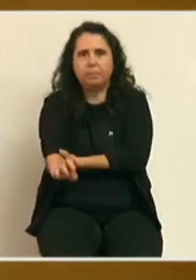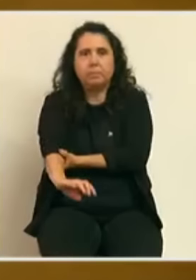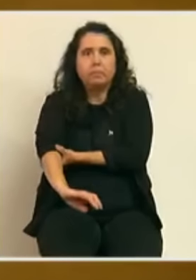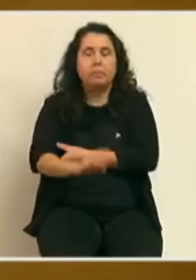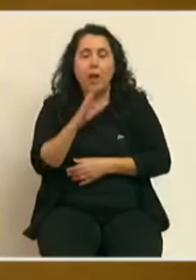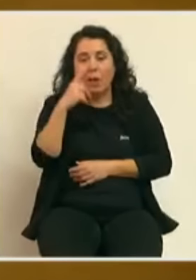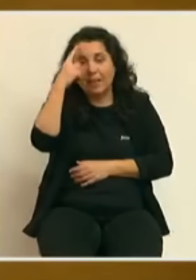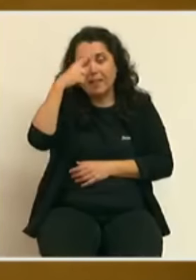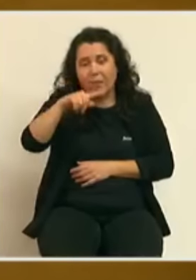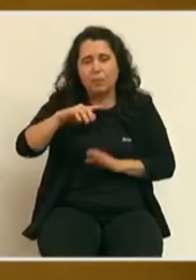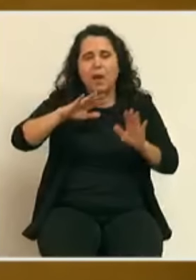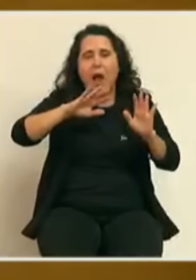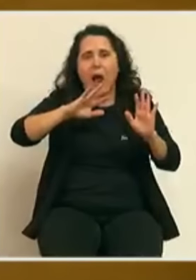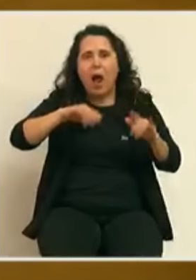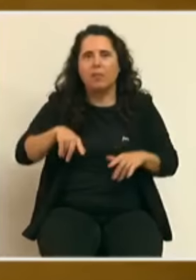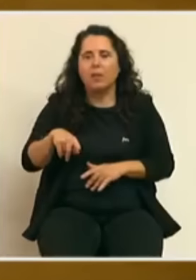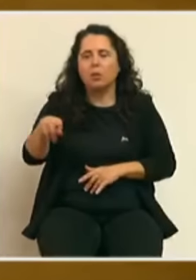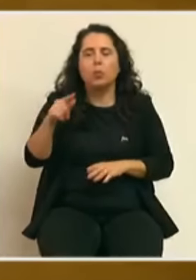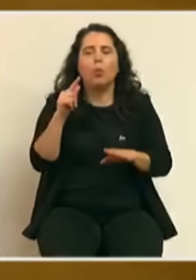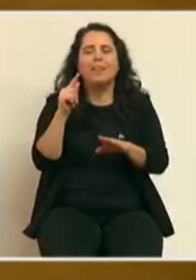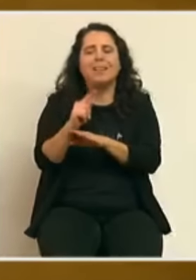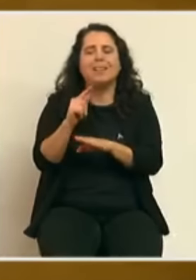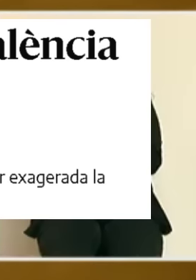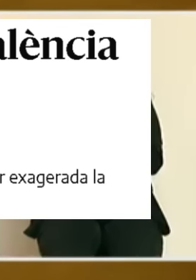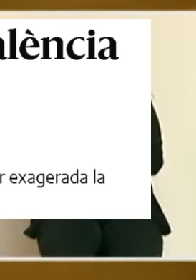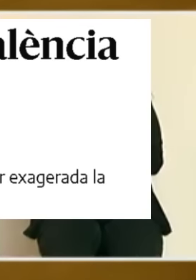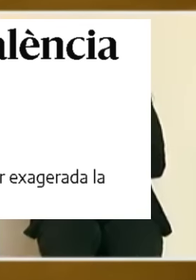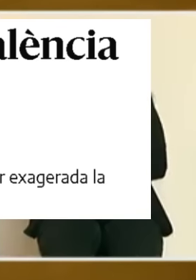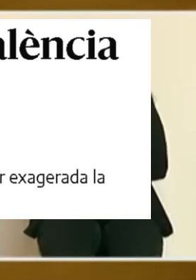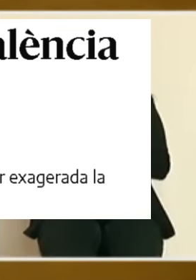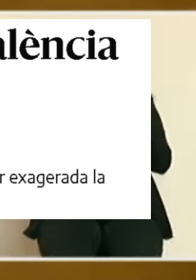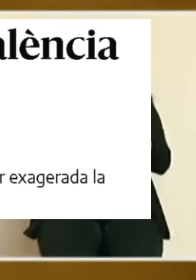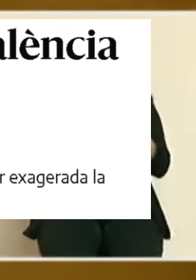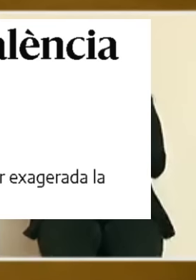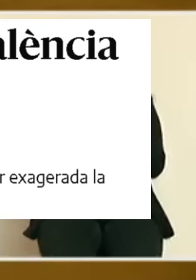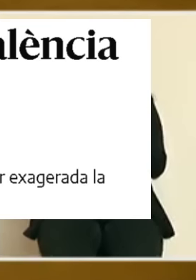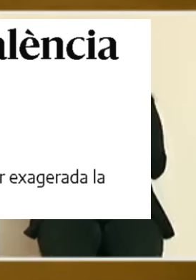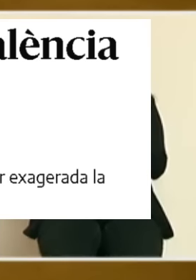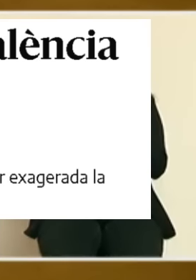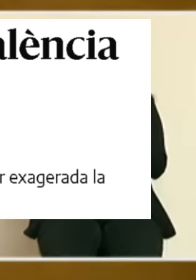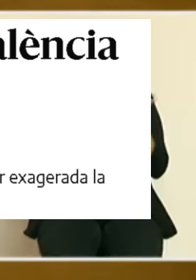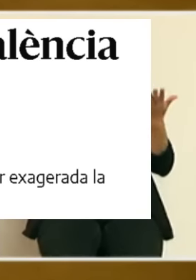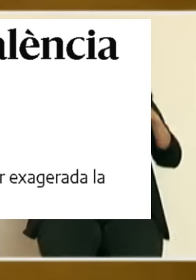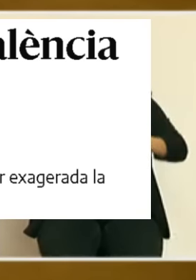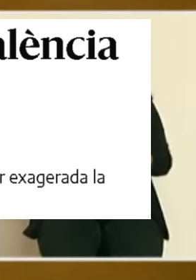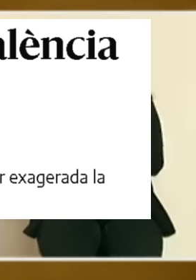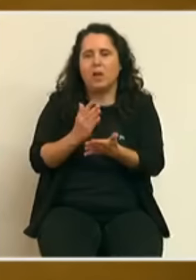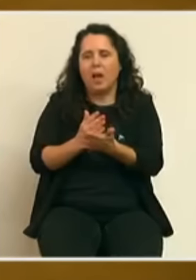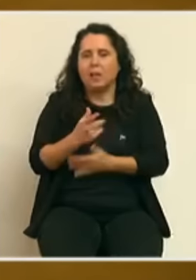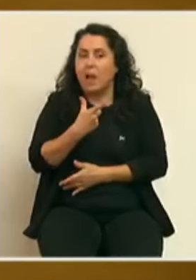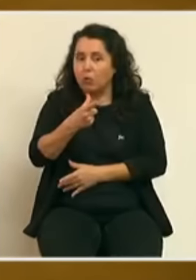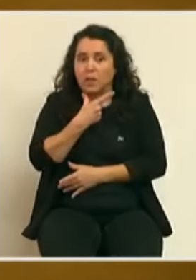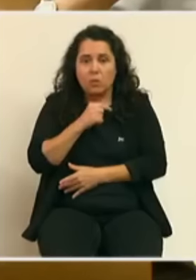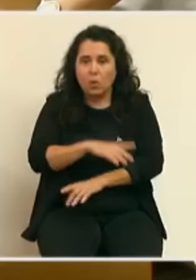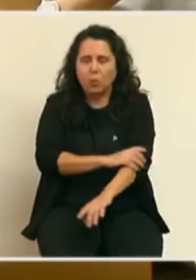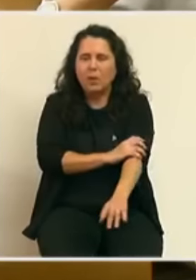que aquest dia fins i tot va criticar la decisió de la Universitat de València de suspendre les classes. En